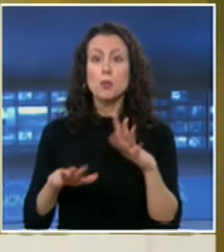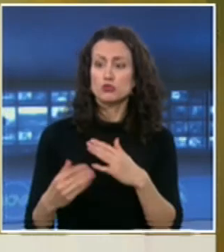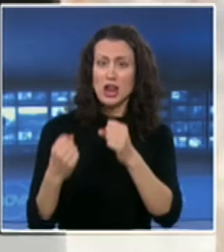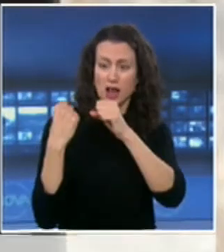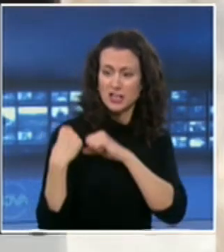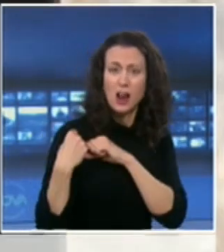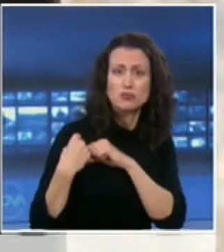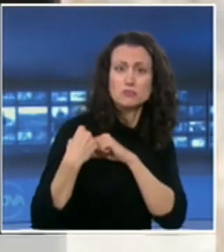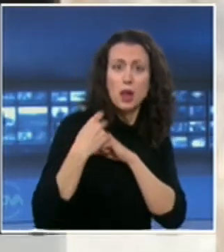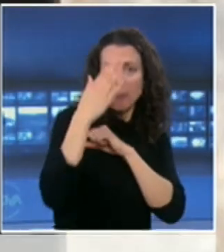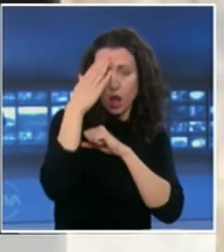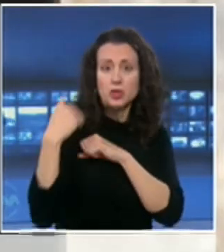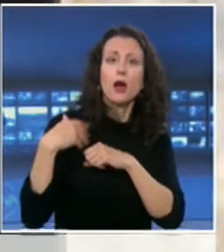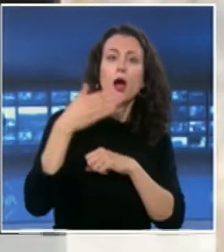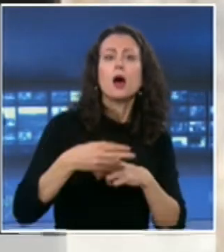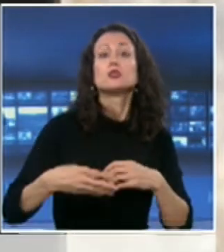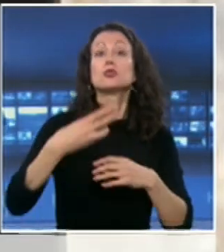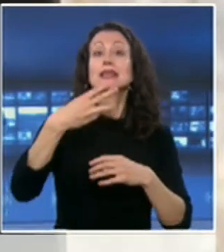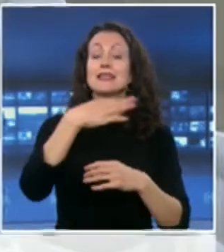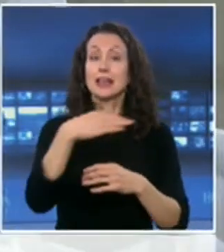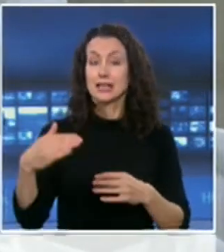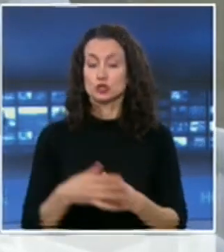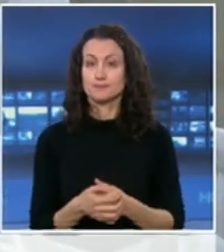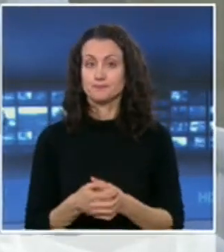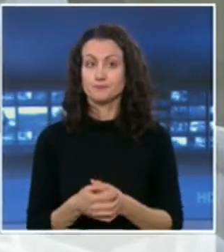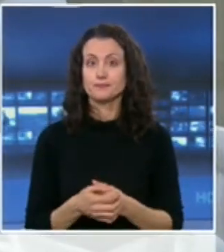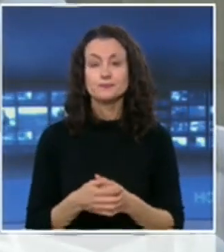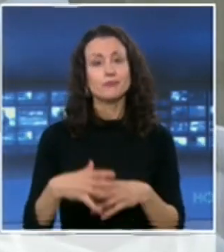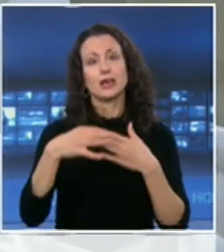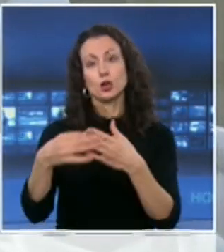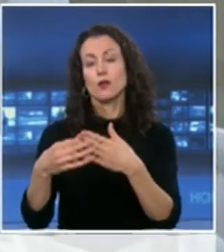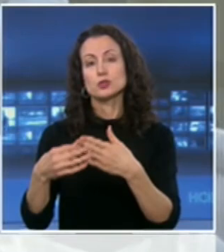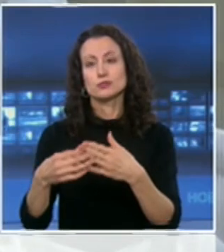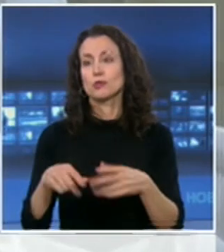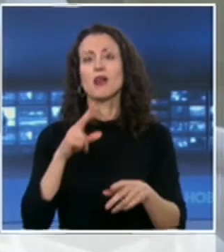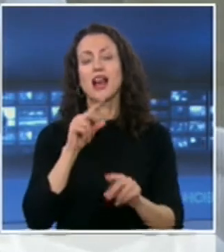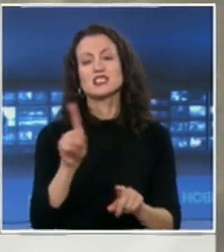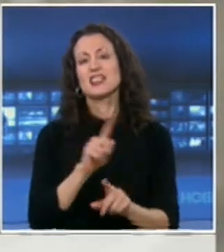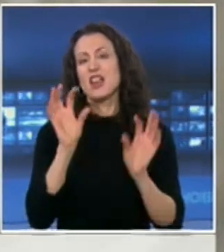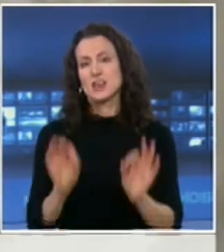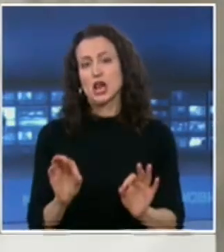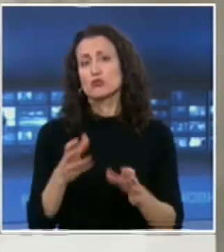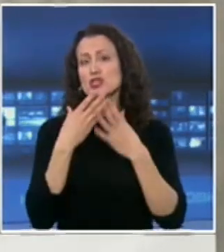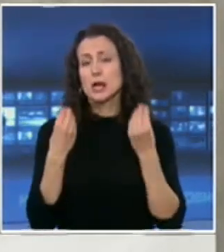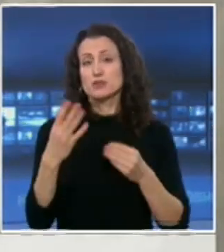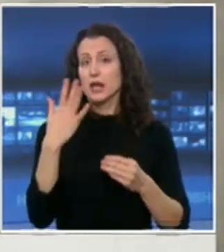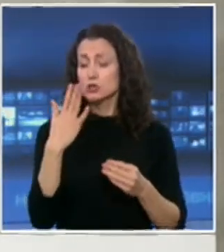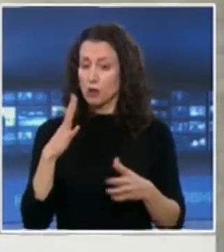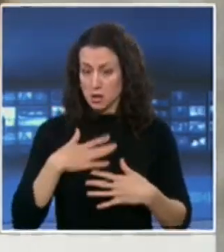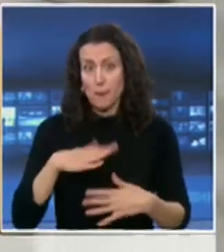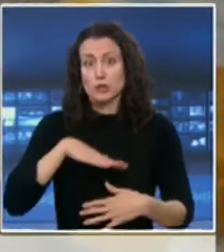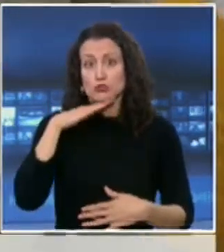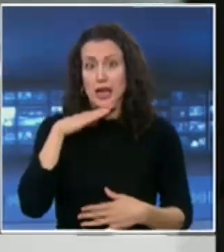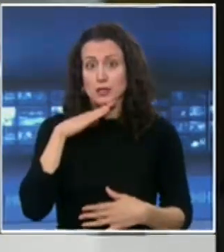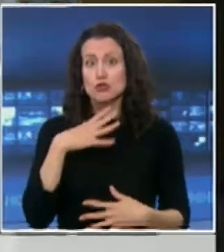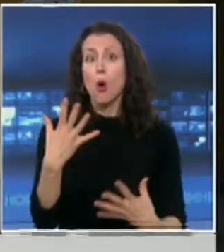догоре. Ръководството на болницата отрече твърдението, че в отделението липсва кислород. Напротив, имало достатъчно.